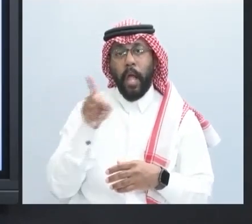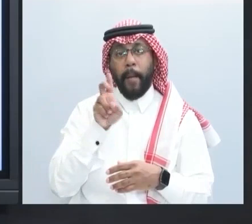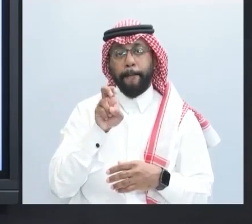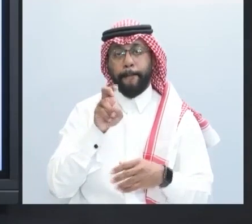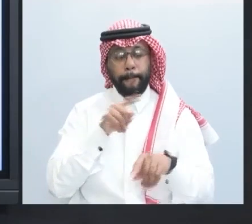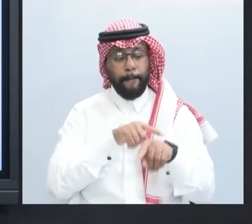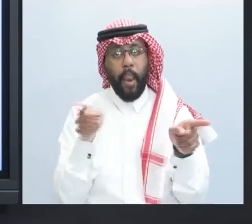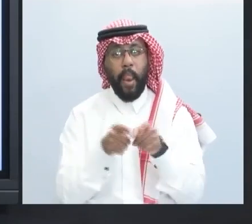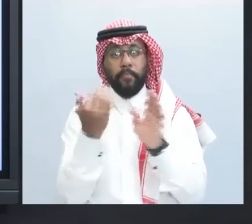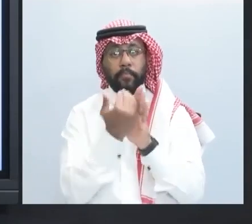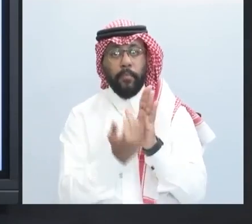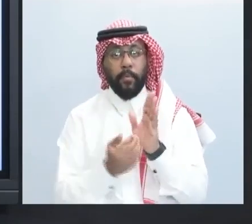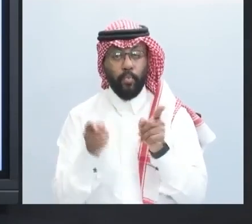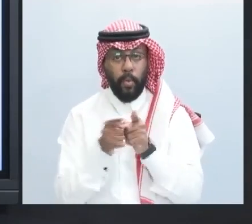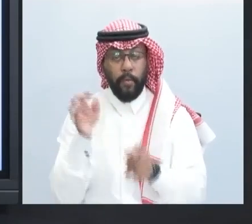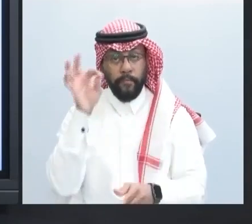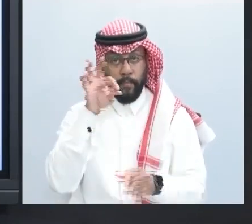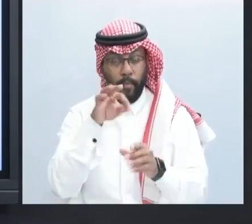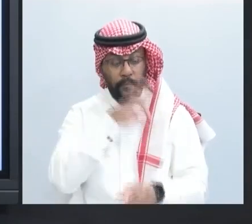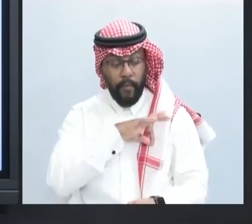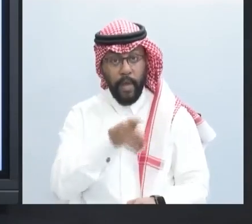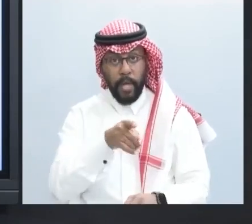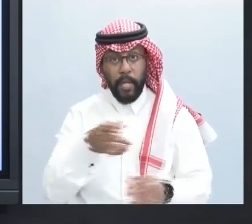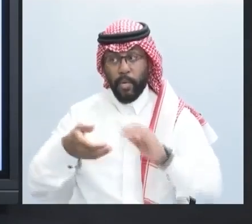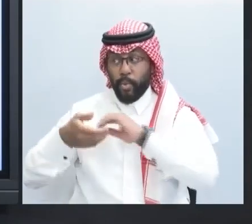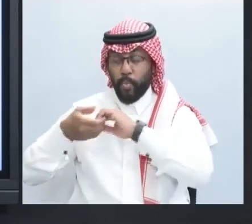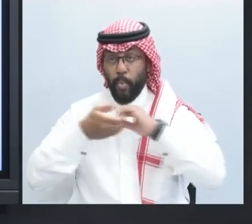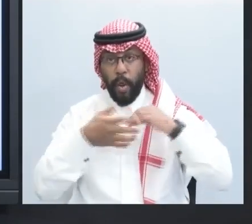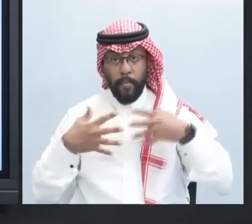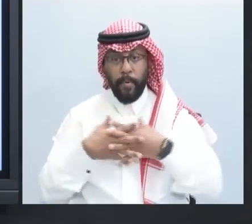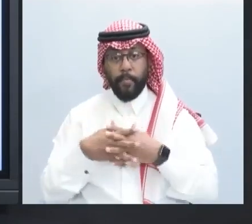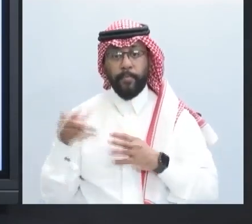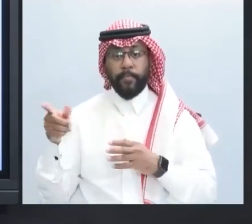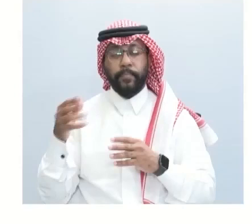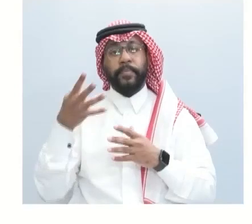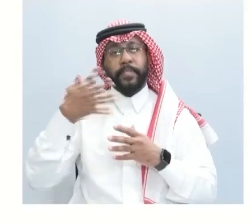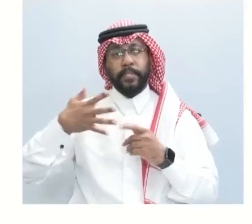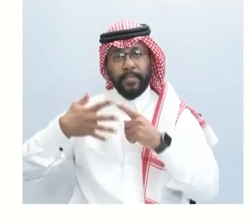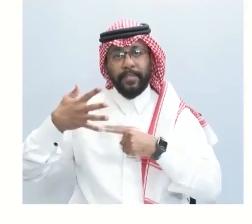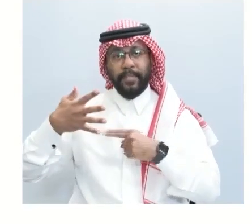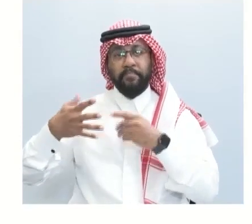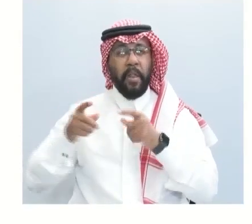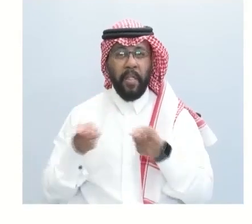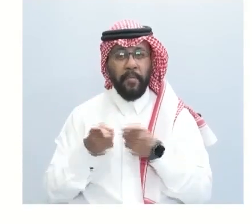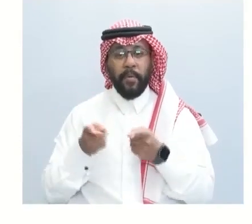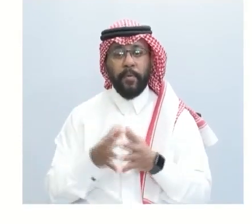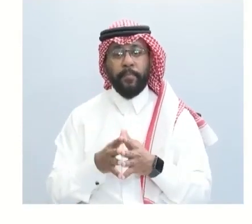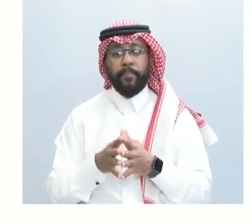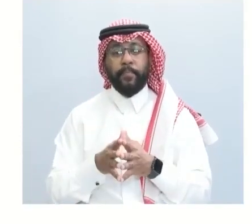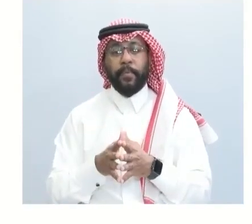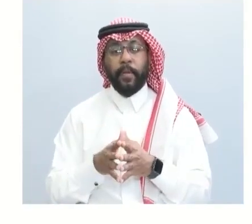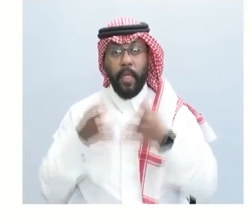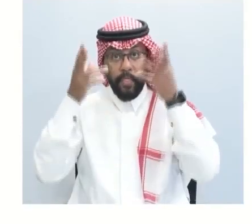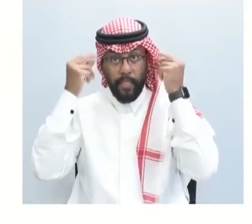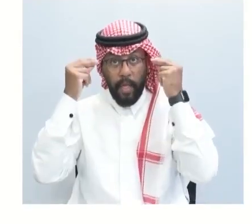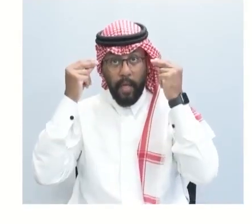مهارات الخطابه والالقاء يم كانك تتعاون انت وزملائك في ذكر هذا الشكل ونقول نحن بدورنا مثلا هذا الشكل يتحدث عن مهارات الخطيب